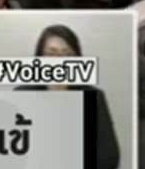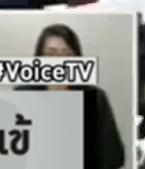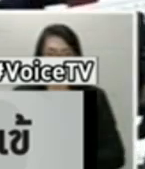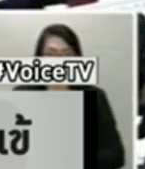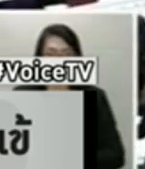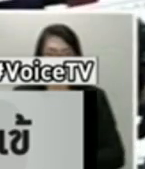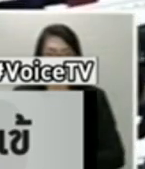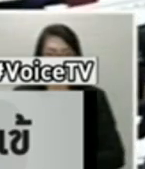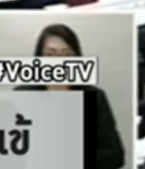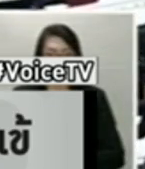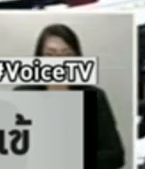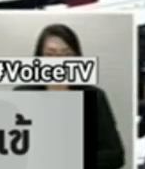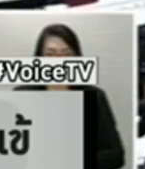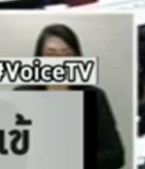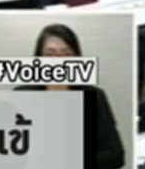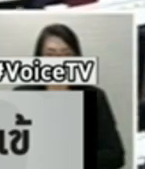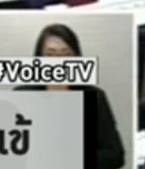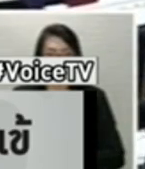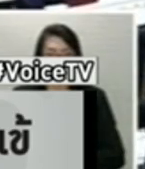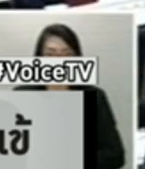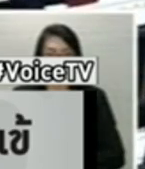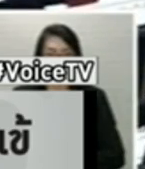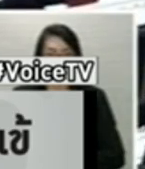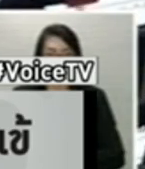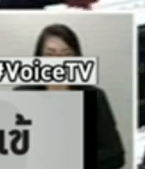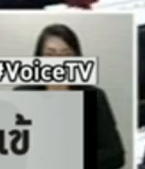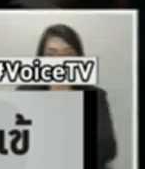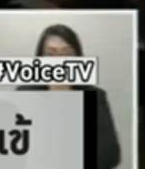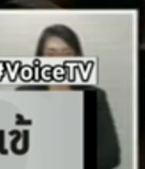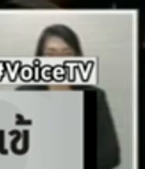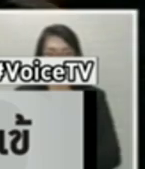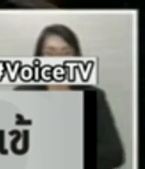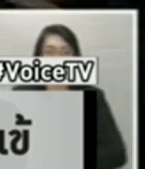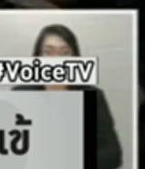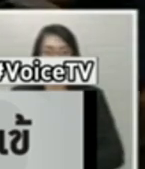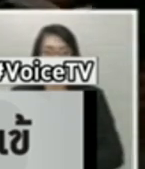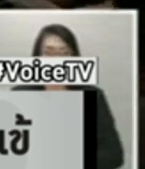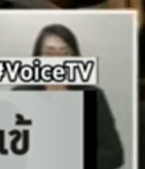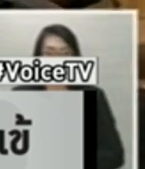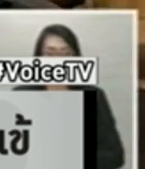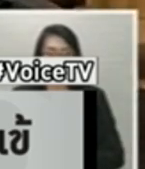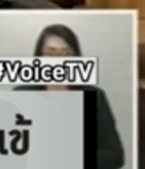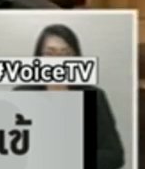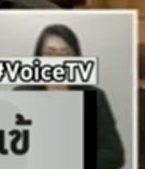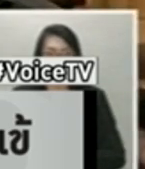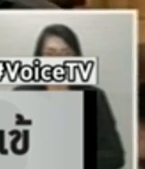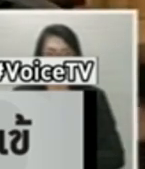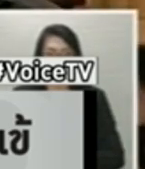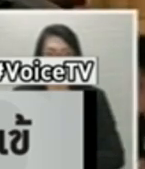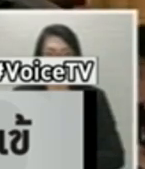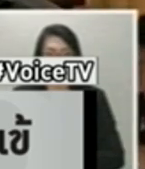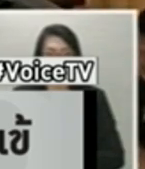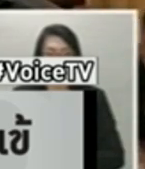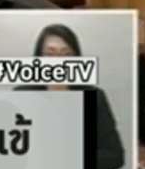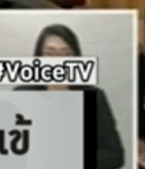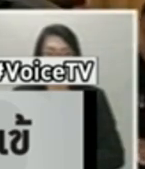บการใช้มาตรา44ได้เนี่ยเป็นประโยชน์ต่อผู้มีอำนาจมากกว่าเพราะตัวประธานได้เสียงข้างมากในคณะกรรมการต้องเป็นของฝ่ายรัฐบาล